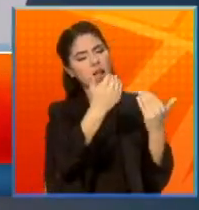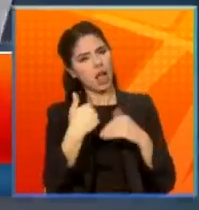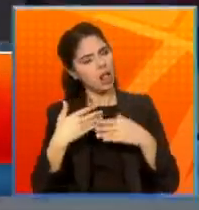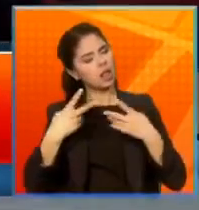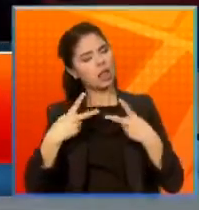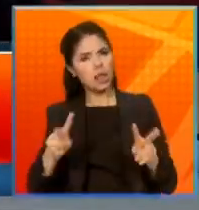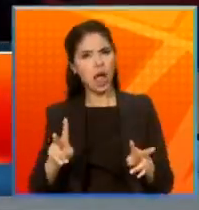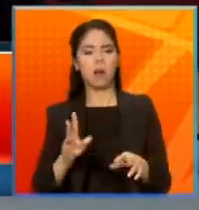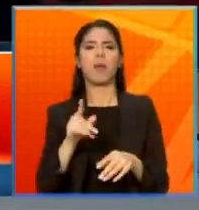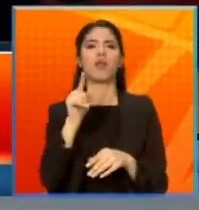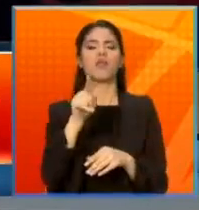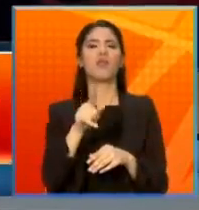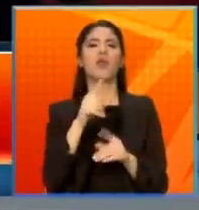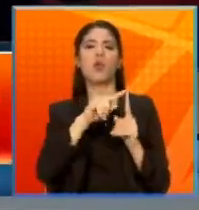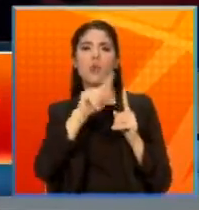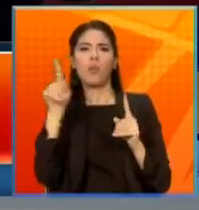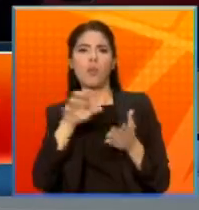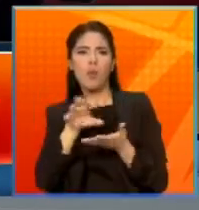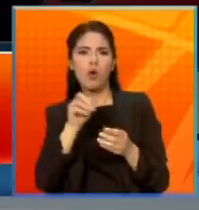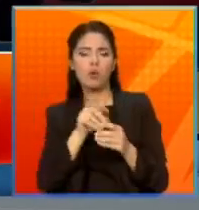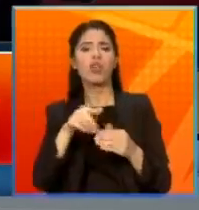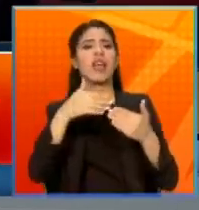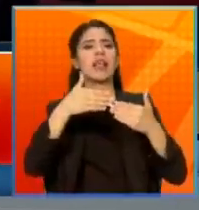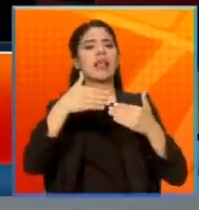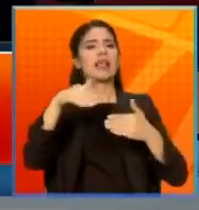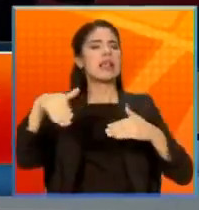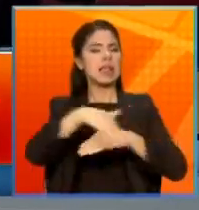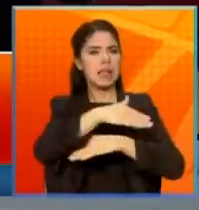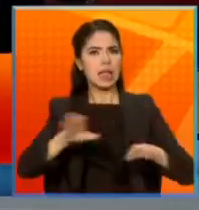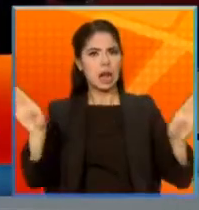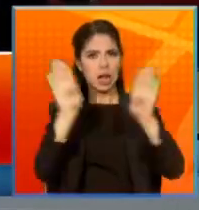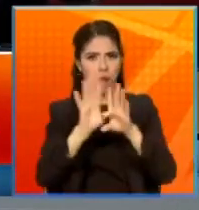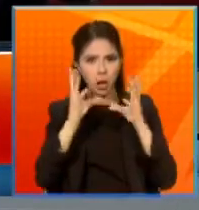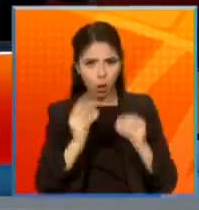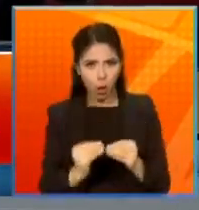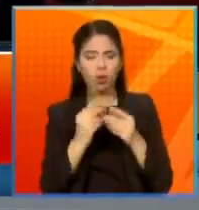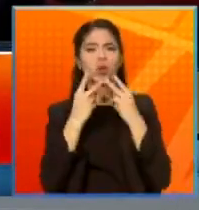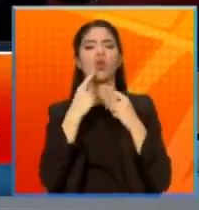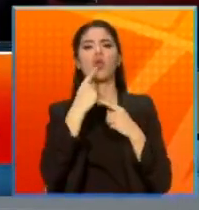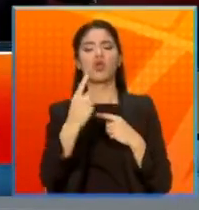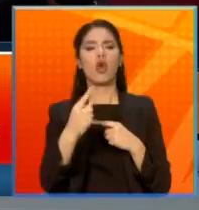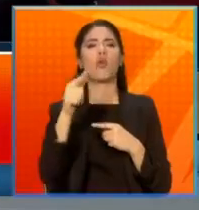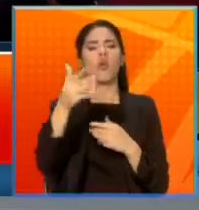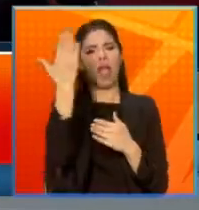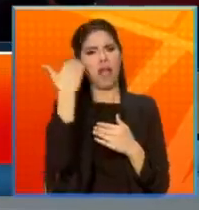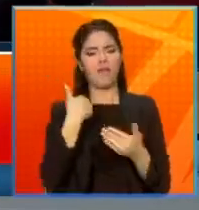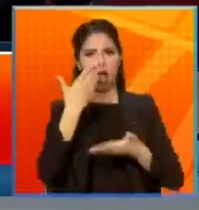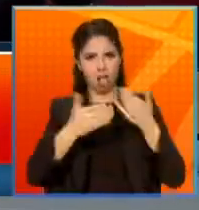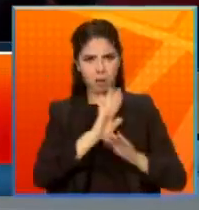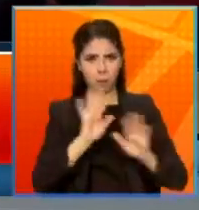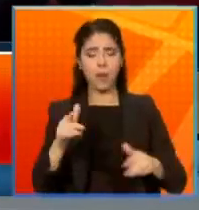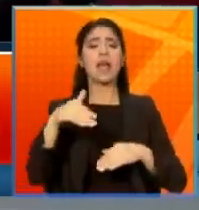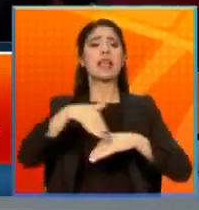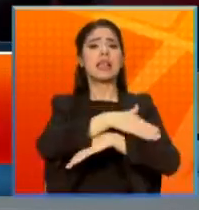Koca açıklamanın buraya kadar olan bölümünde sınırların kapalı olduğunu söylüyor ki bu bilgiyi bültenlerimizde aktarmıştık ama bakan sınır